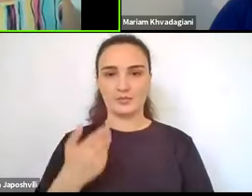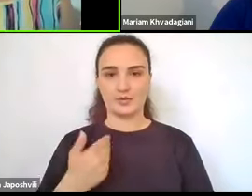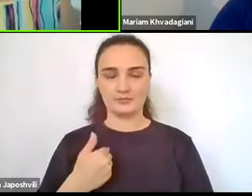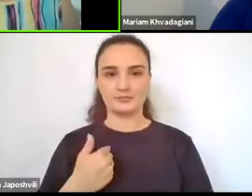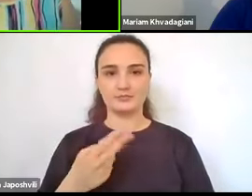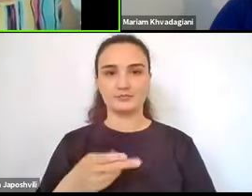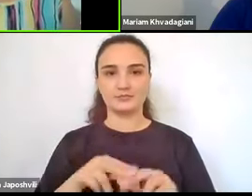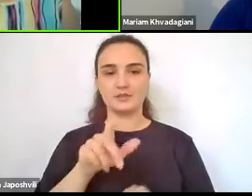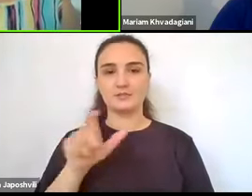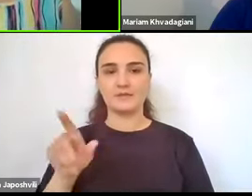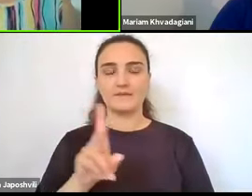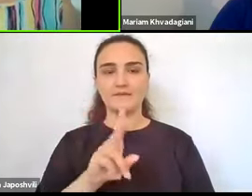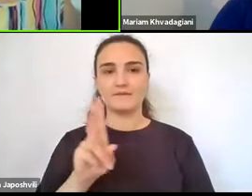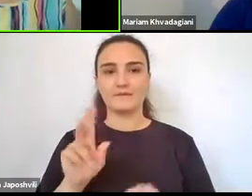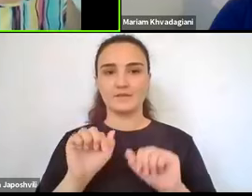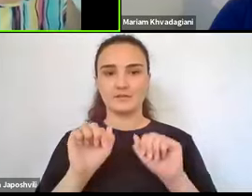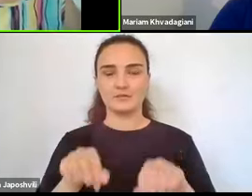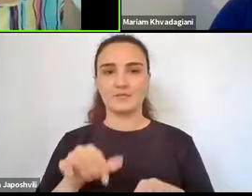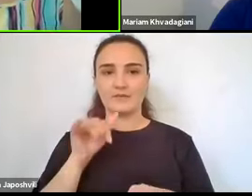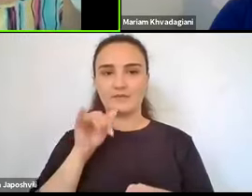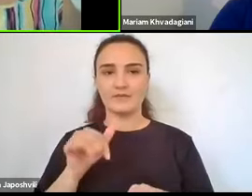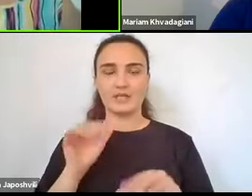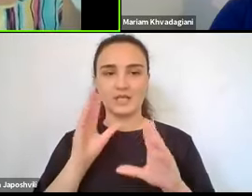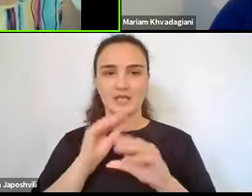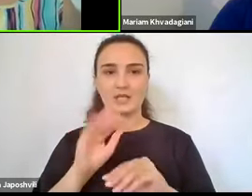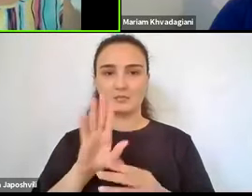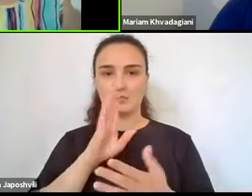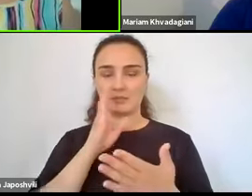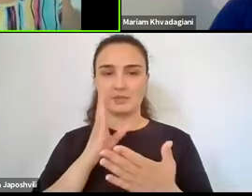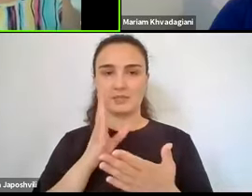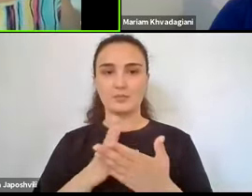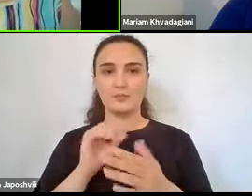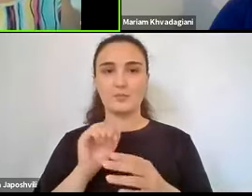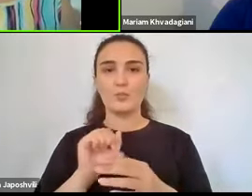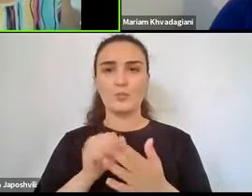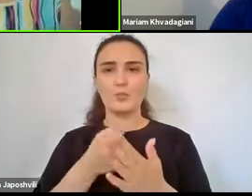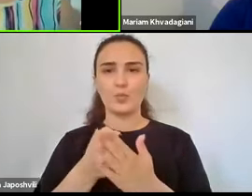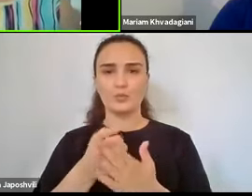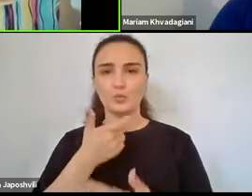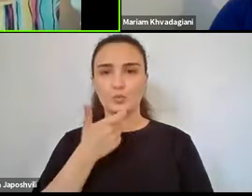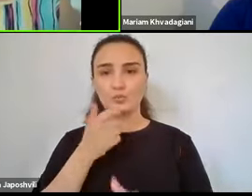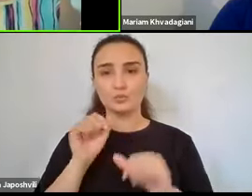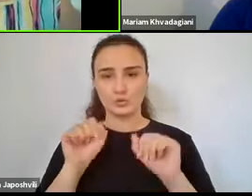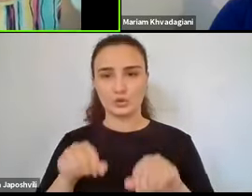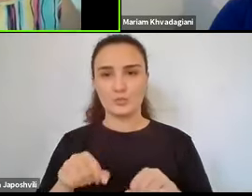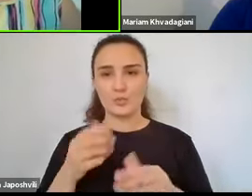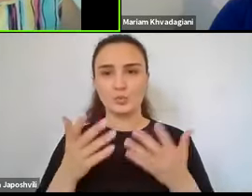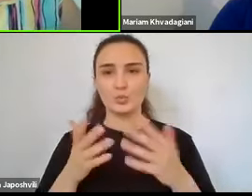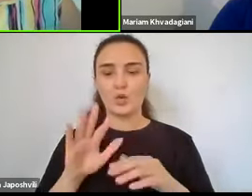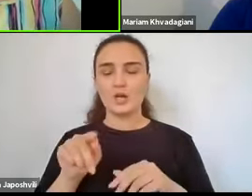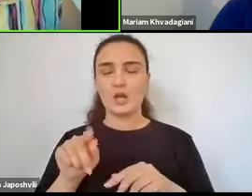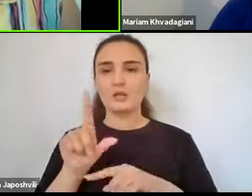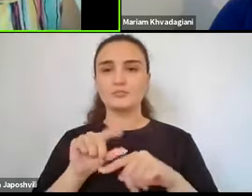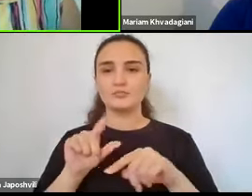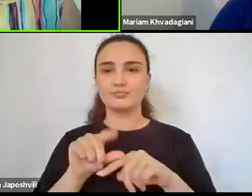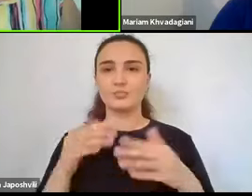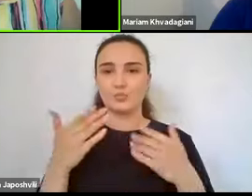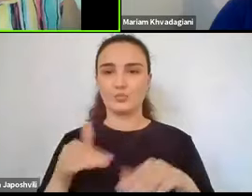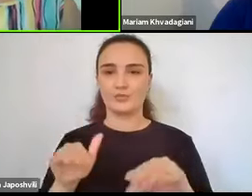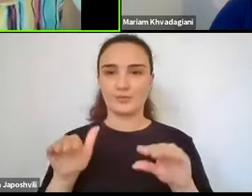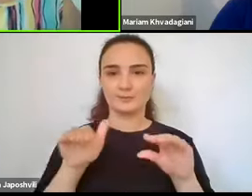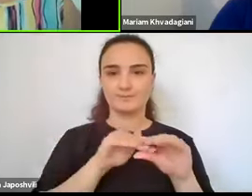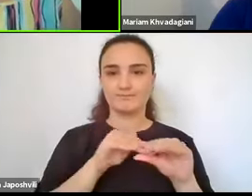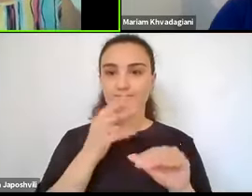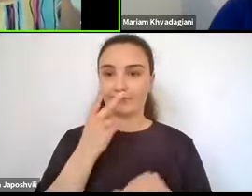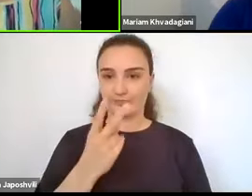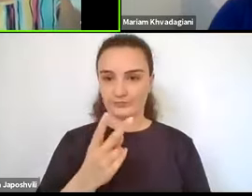ეს ადამიანები, ვინც შეიძლება ვერ ახერხებს ეს პირდაპირ ერთერში ბოლომდე ყურებას, რომ შეიძლება თუ არა მე ჩანაწერი ნახონ და აქვე გიპასუხებთ, რომ